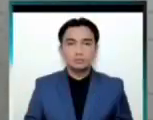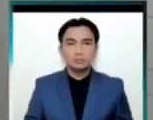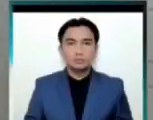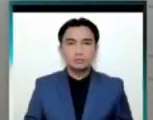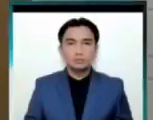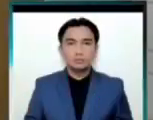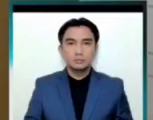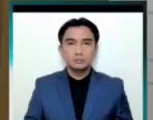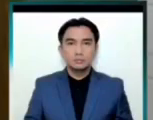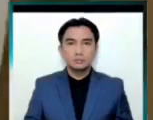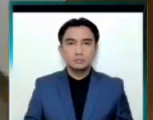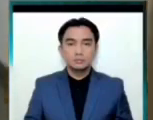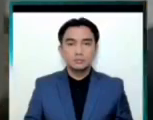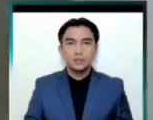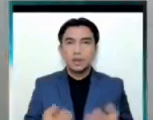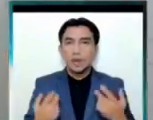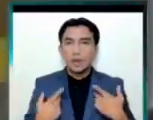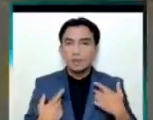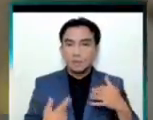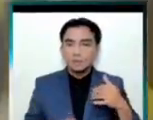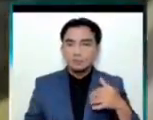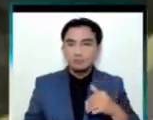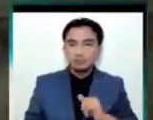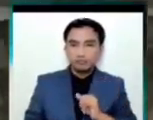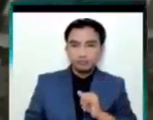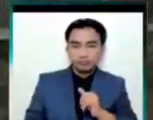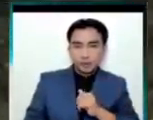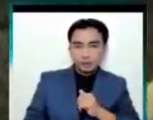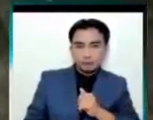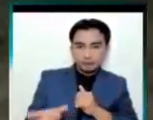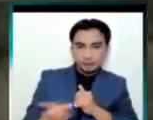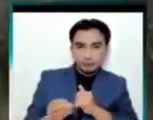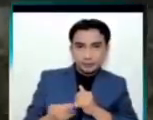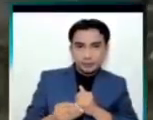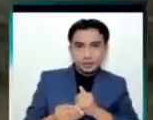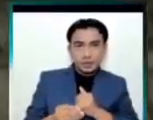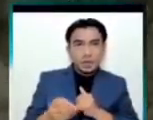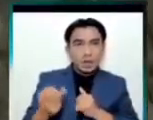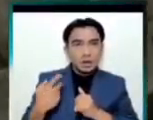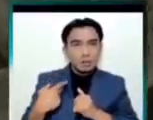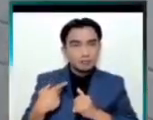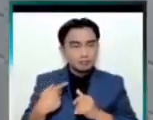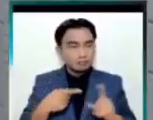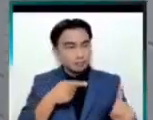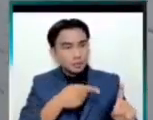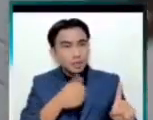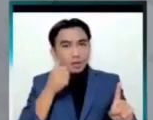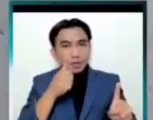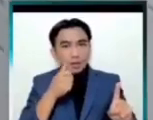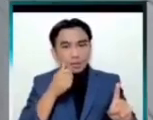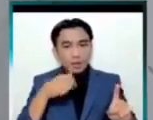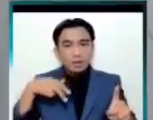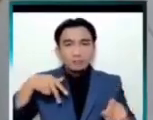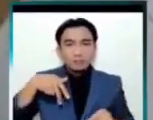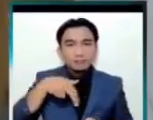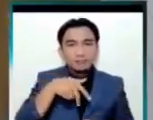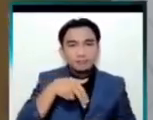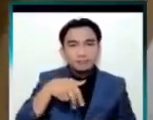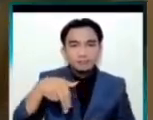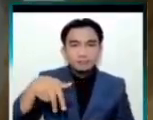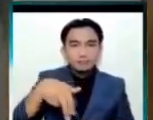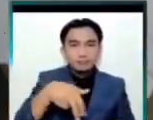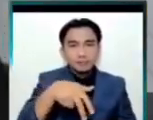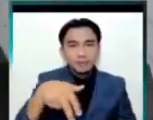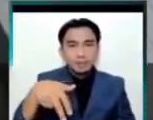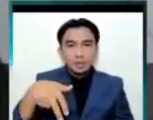Sa kuha ng bodycam ng isang pulis, makikita ang isang babaeng naglalakad sa gilid ng platform ng isang train station sa Brooklyn